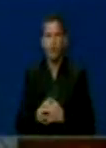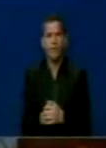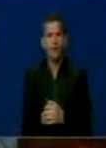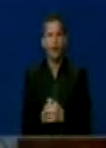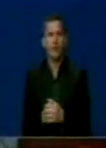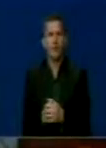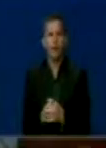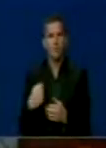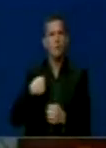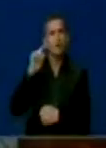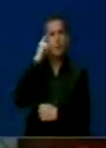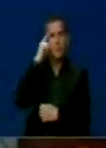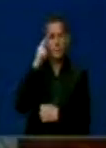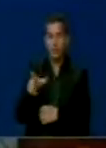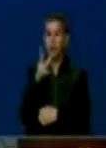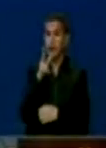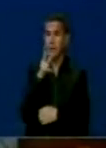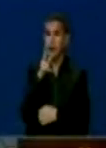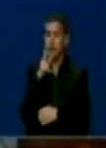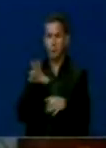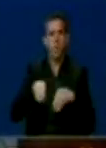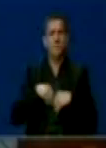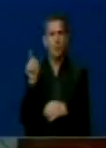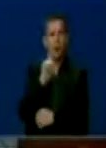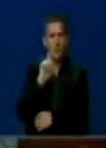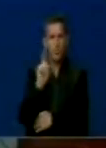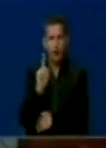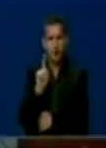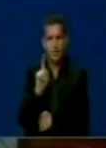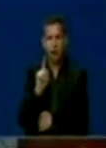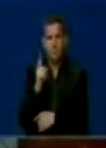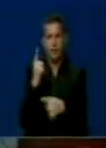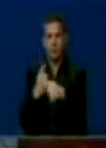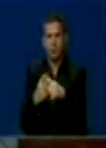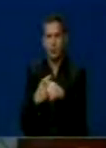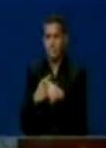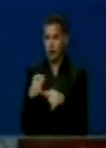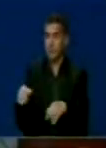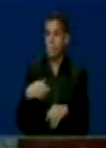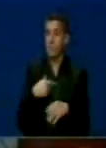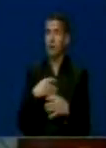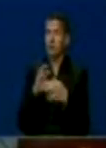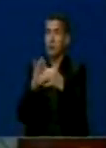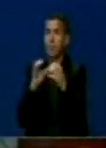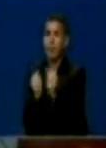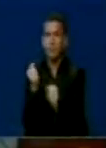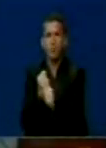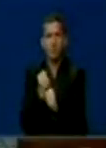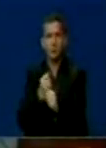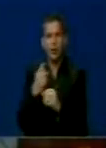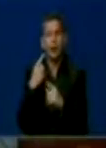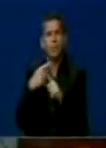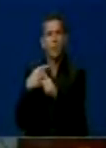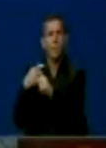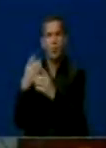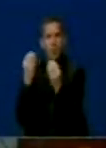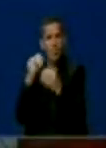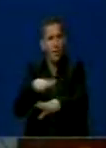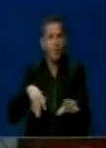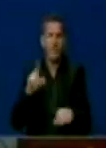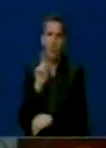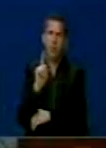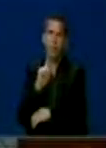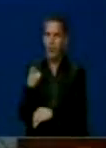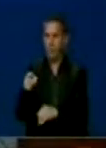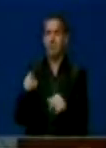Po mendoj që kjo kërkesë është absolutisht e papranueshme dhe ky konstruktivitet nuk i bën mirë as Kosovës as kuvendit. Po në fakt po e shkatron edhe idenë e